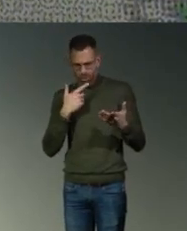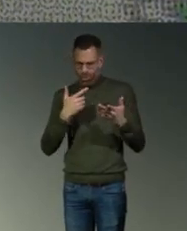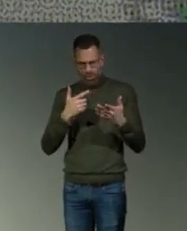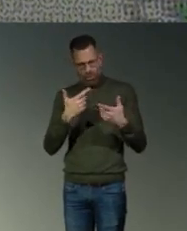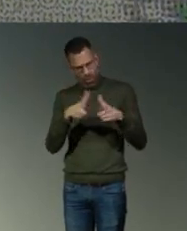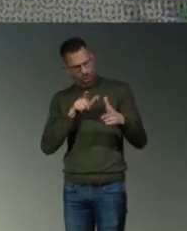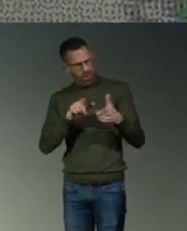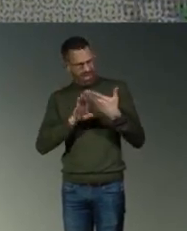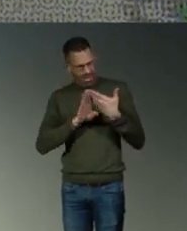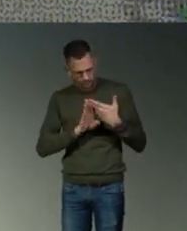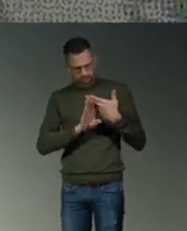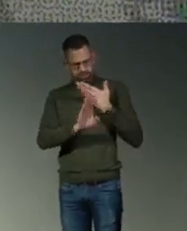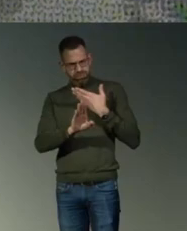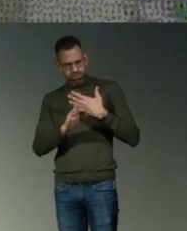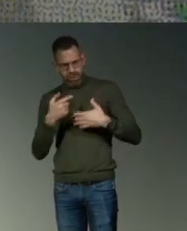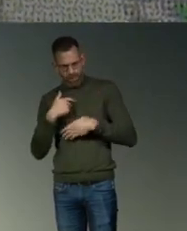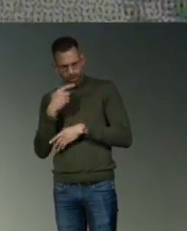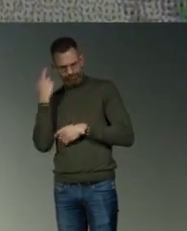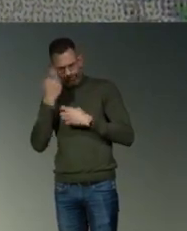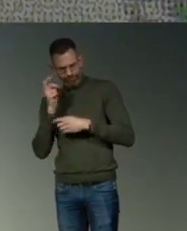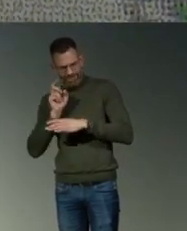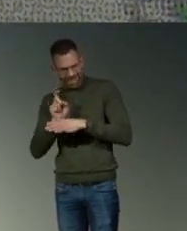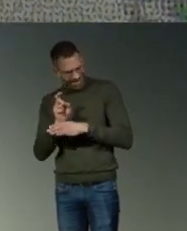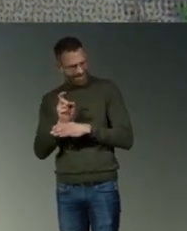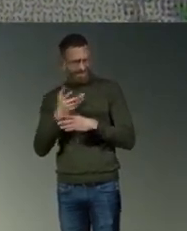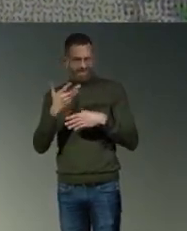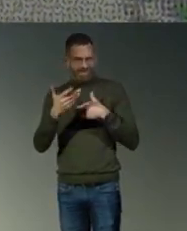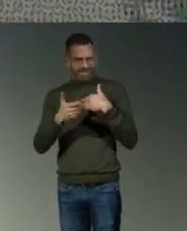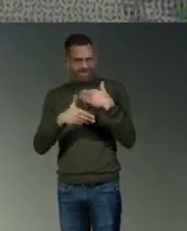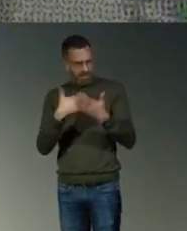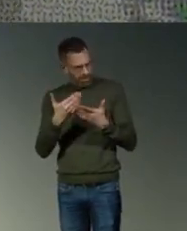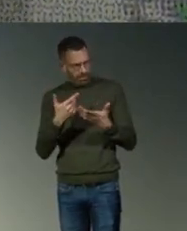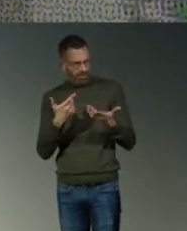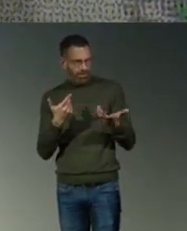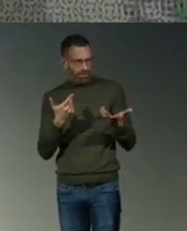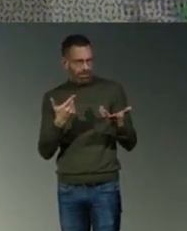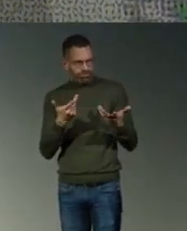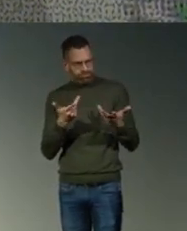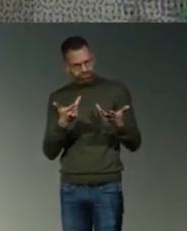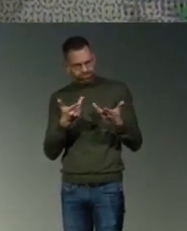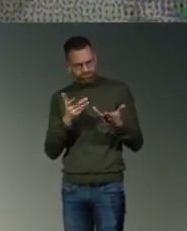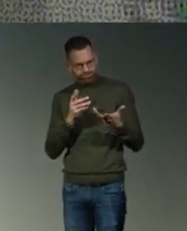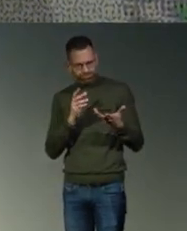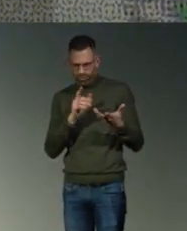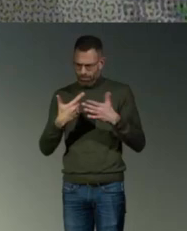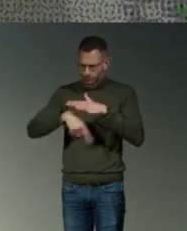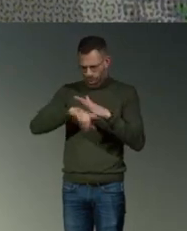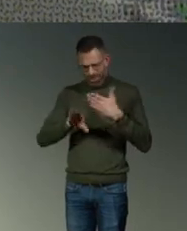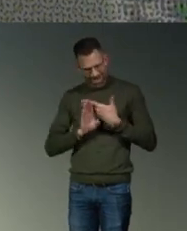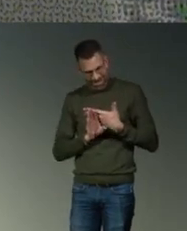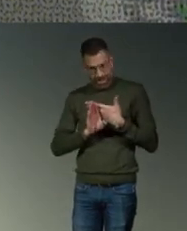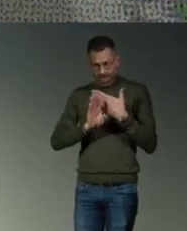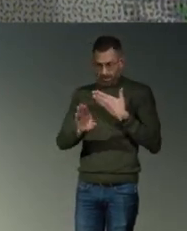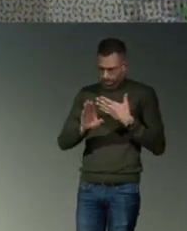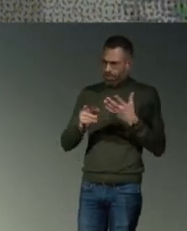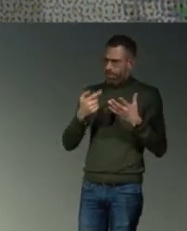langage, une certaine puissance de jeu, non pas en termes ludiques, mais en termes d'espacement dans ce langage, pour pouvoir vous